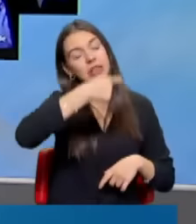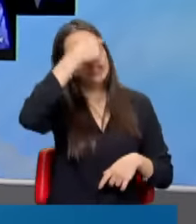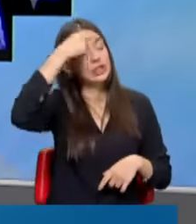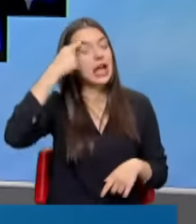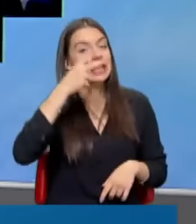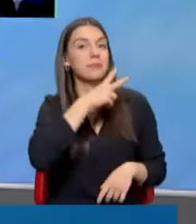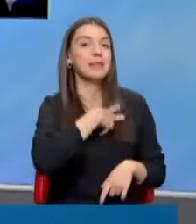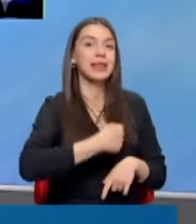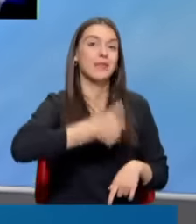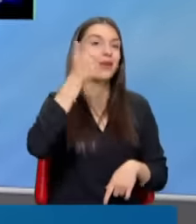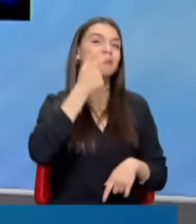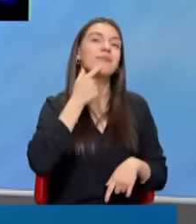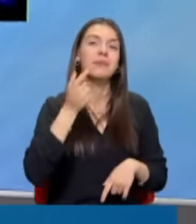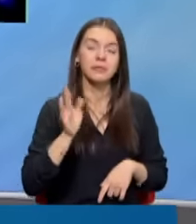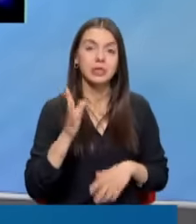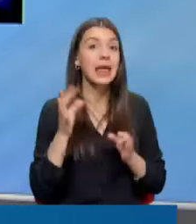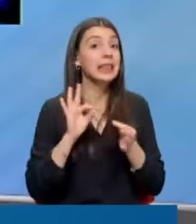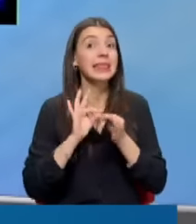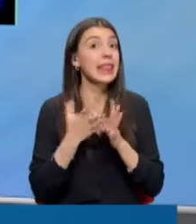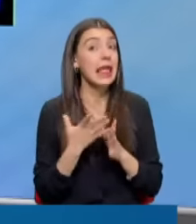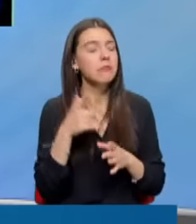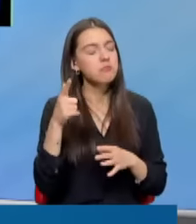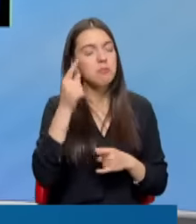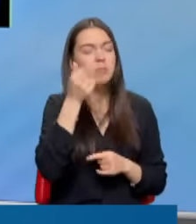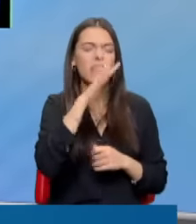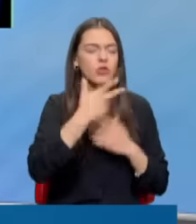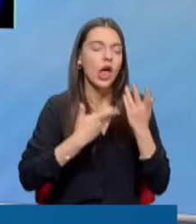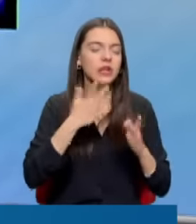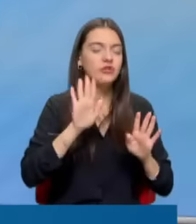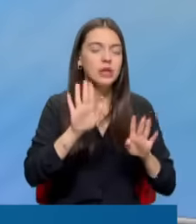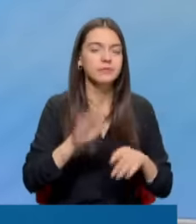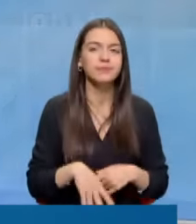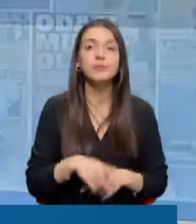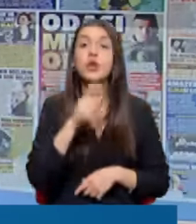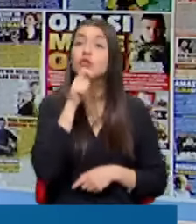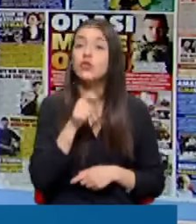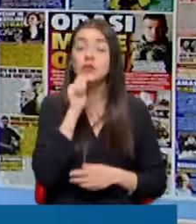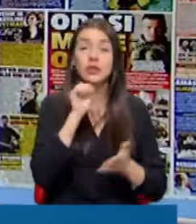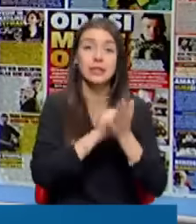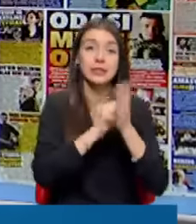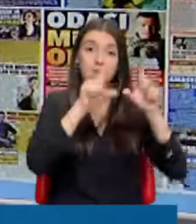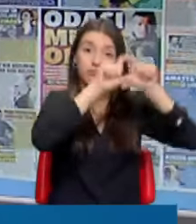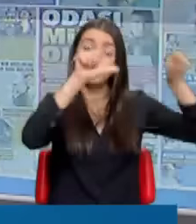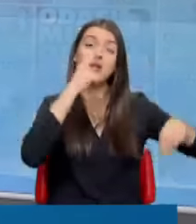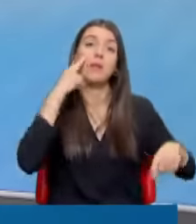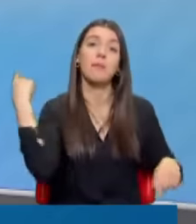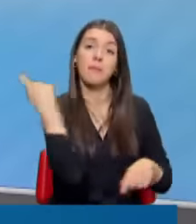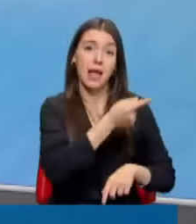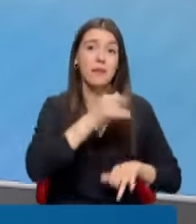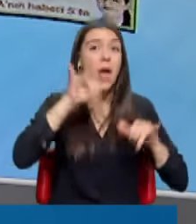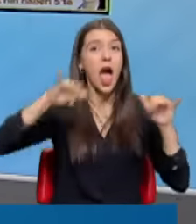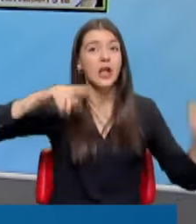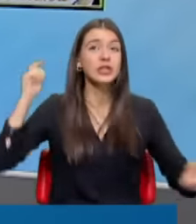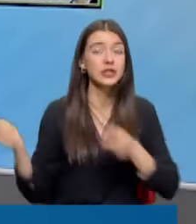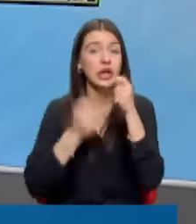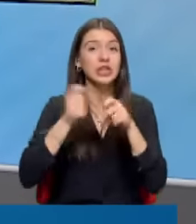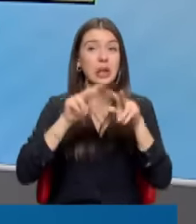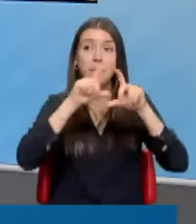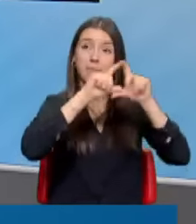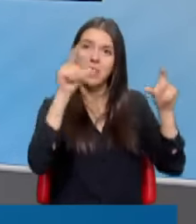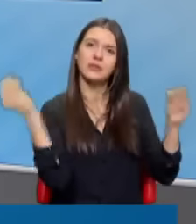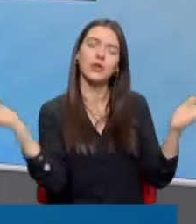başkanlarından, nedeni birazdan vereceğimiz haberde. Sözcü gazetesinin manşetine de bakalım. Sözcü gazetesi de aynı çalıştayı manşete taşımış